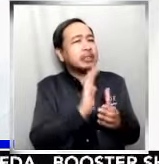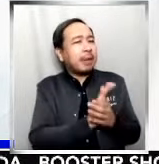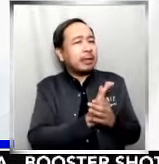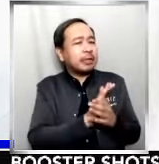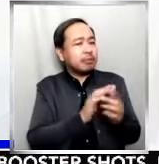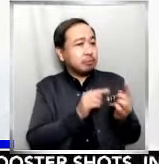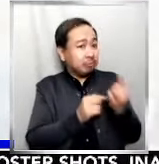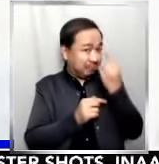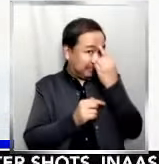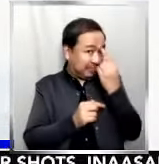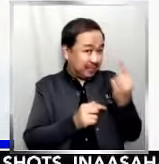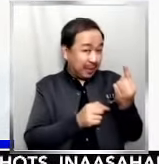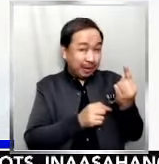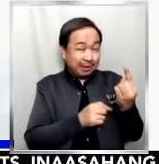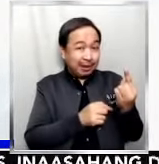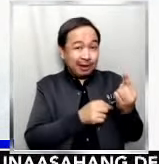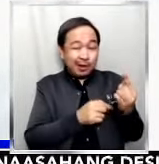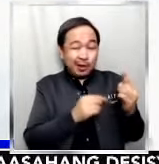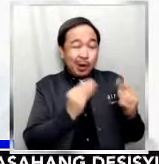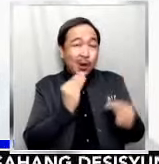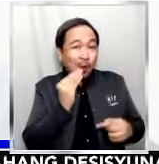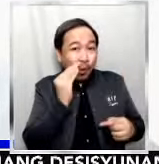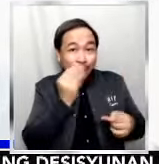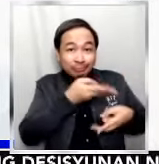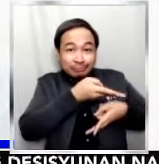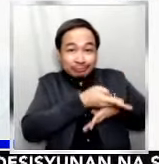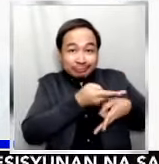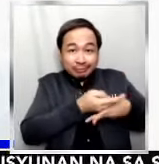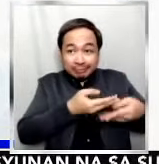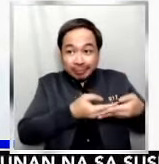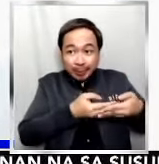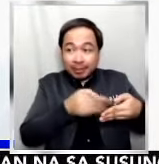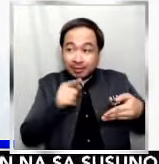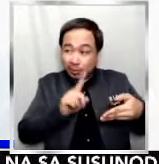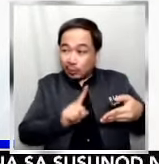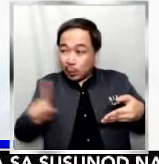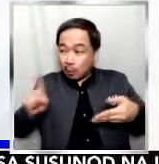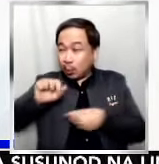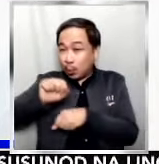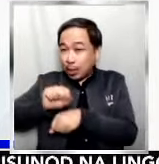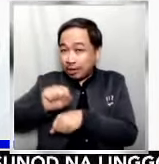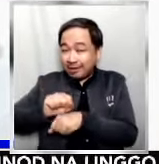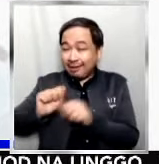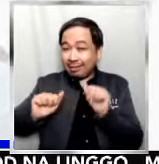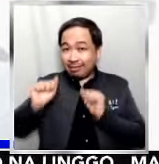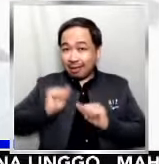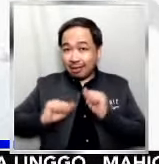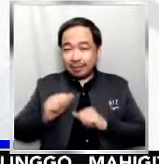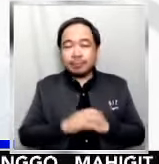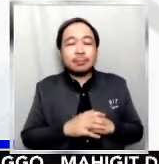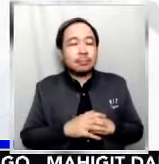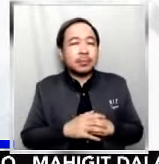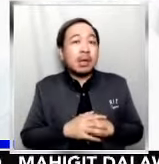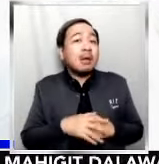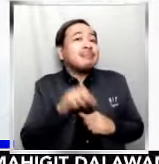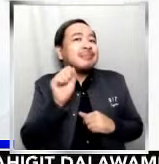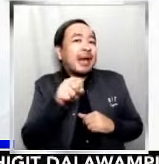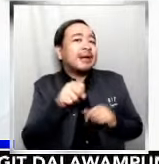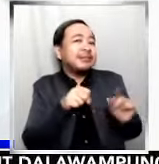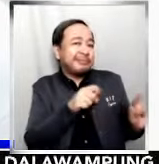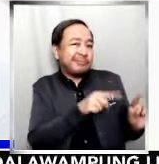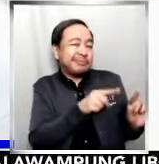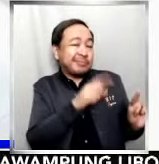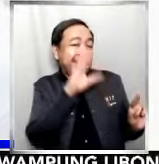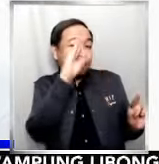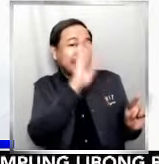Well, you go sa theater? Yes, so bali si Martin, maaga siya papasok sa work